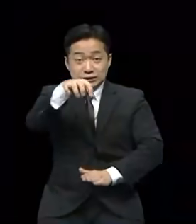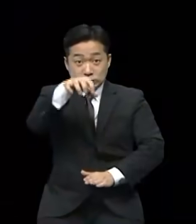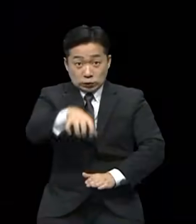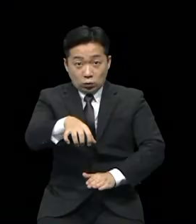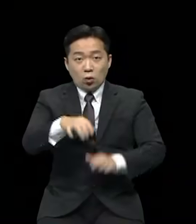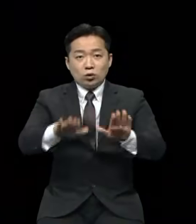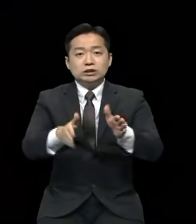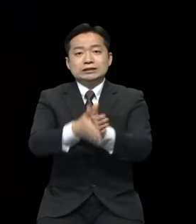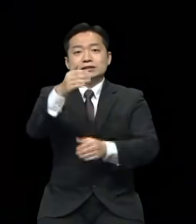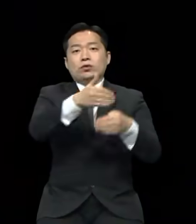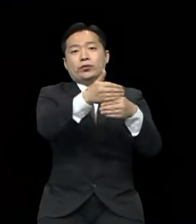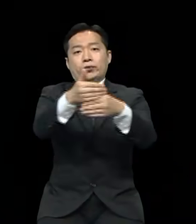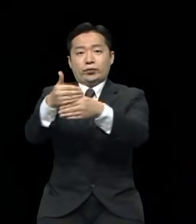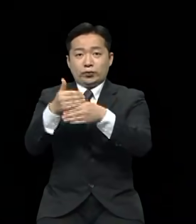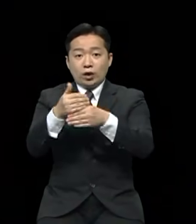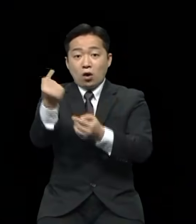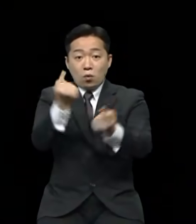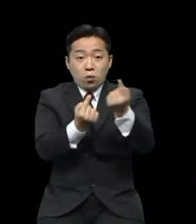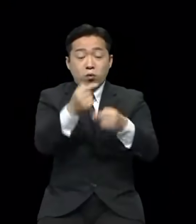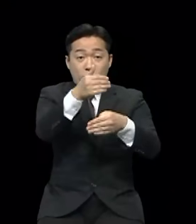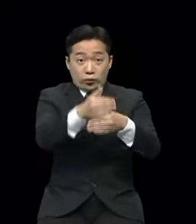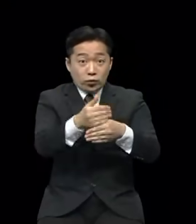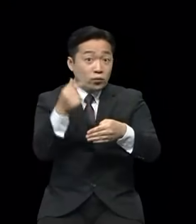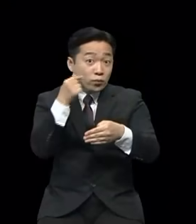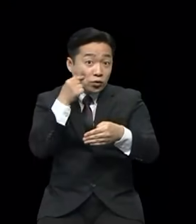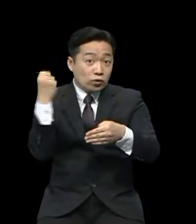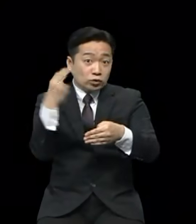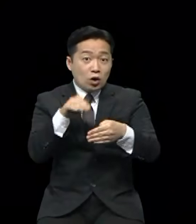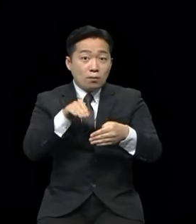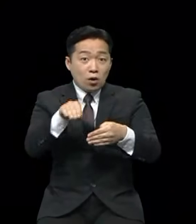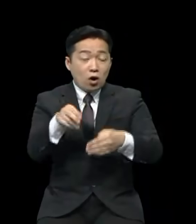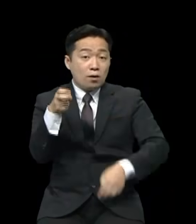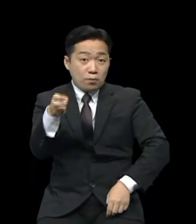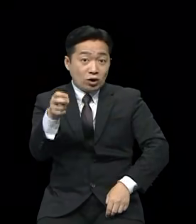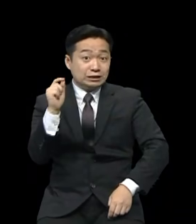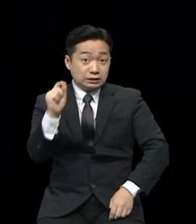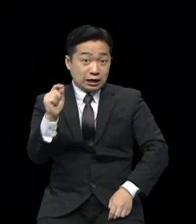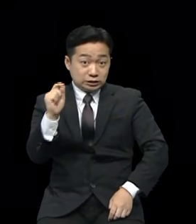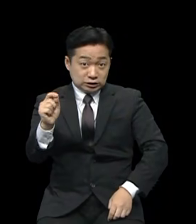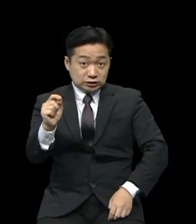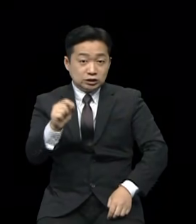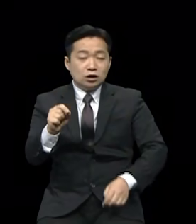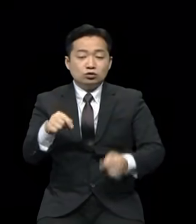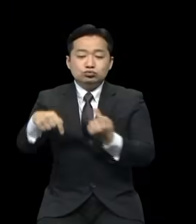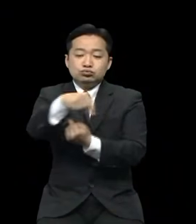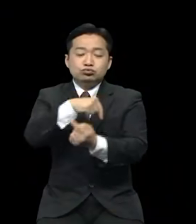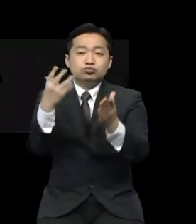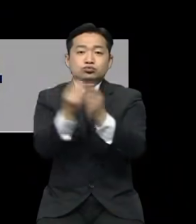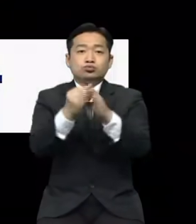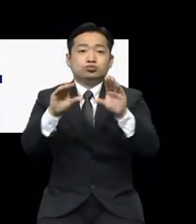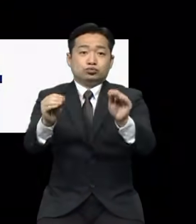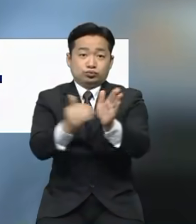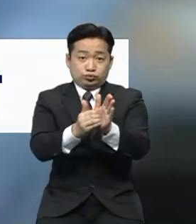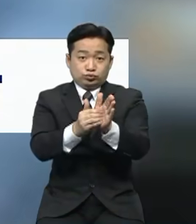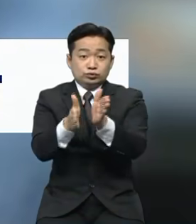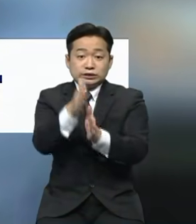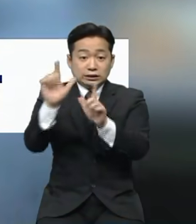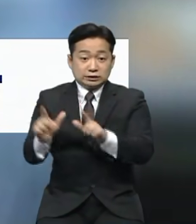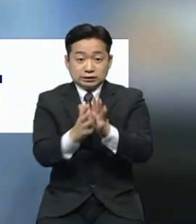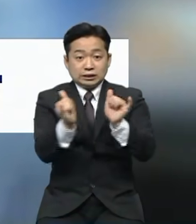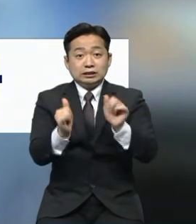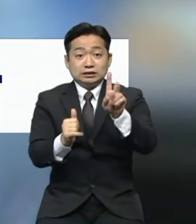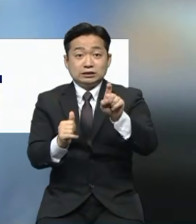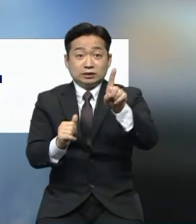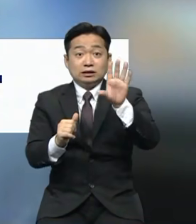봉쇄했습니다. 도시 출입이 금지된 데 이어 차량과 버스, 택시 등 대중교통의 운행이 중단됐고 주민 21만 명에